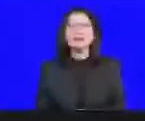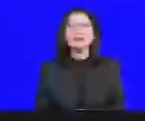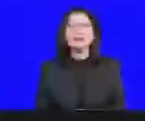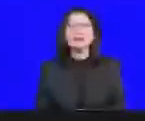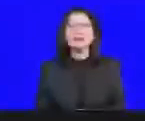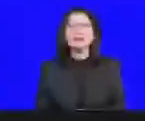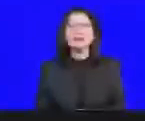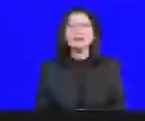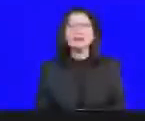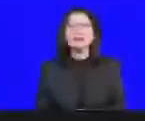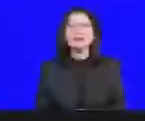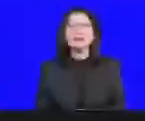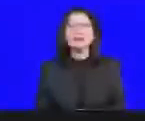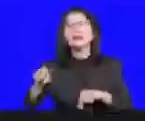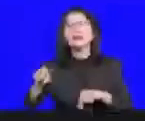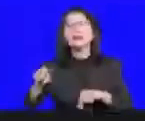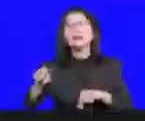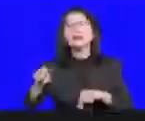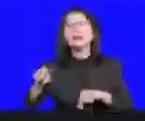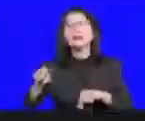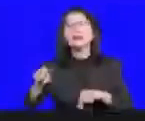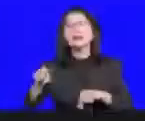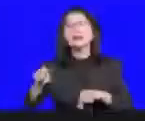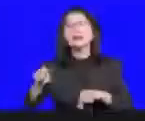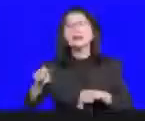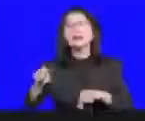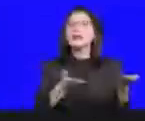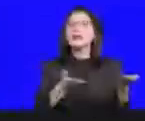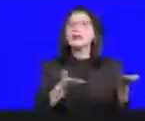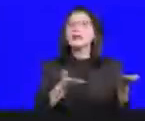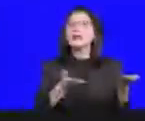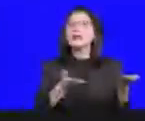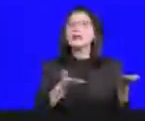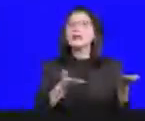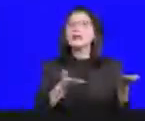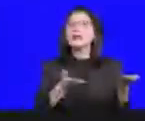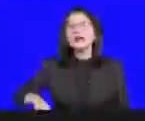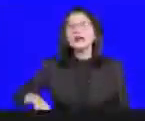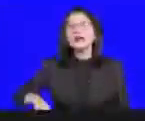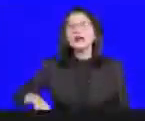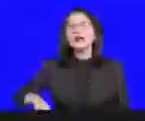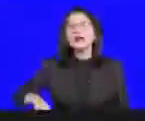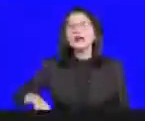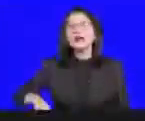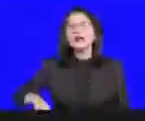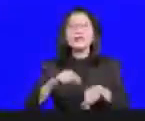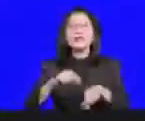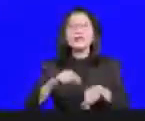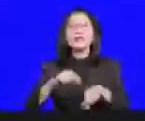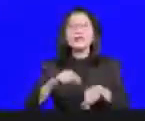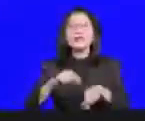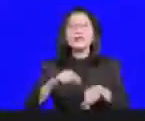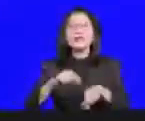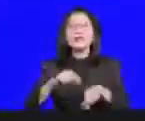pimpin dalam memberikan layanan bagi anak-anak usia dini, khususnya di masa pandemi sekarang ini Bunda?